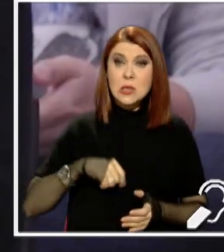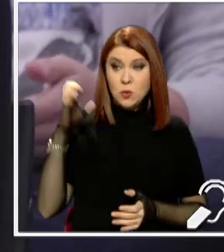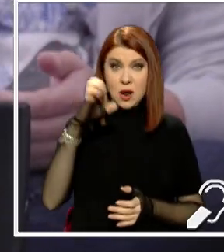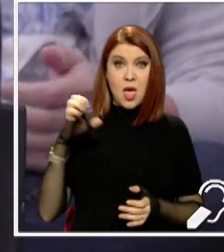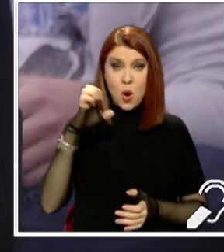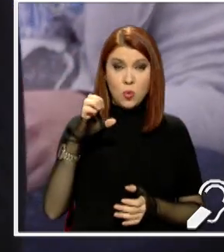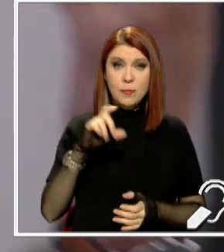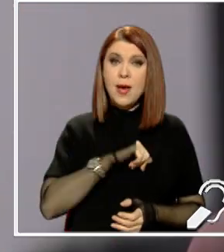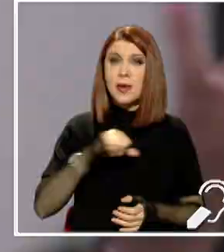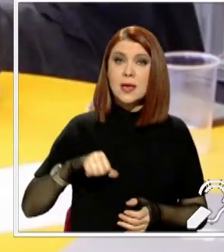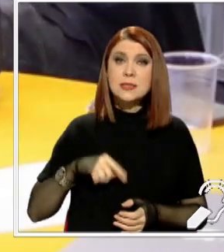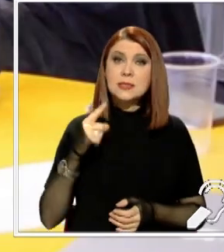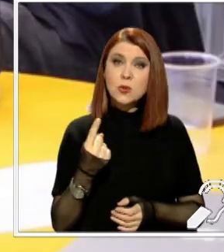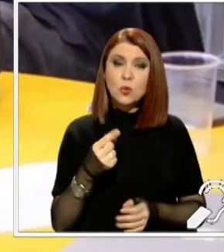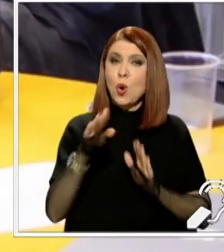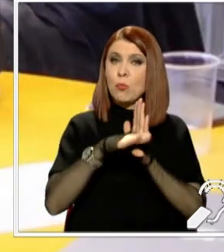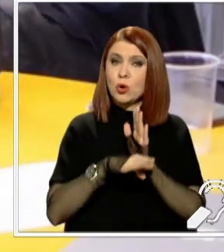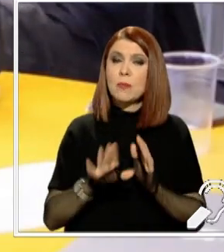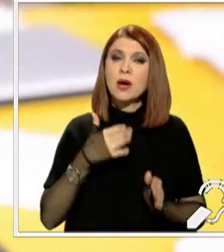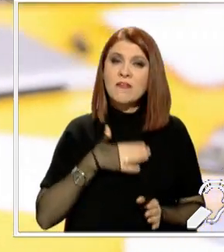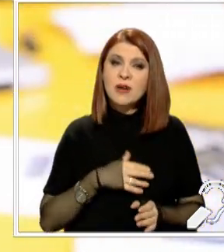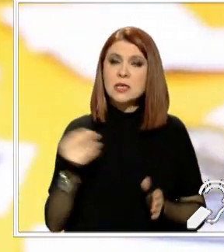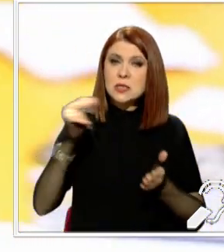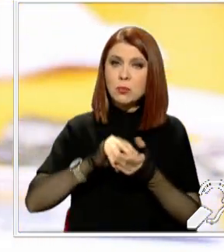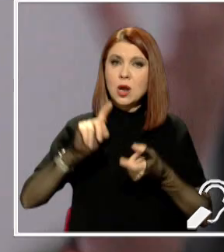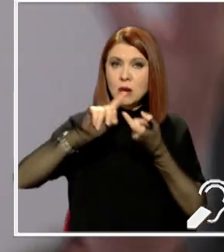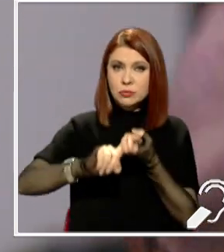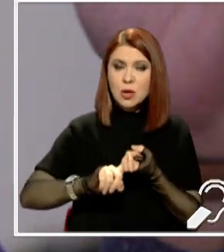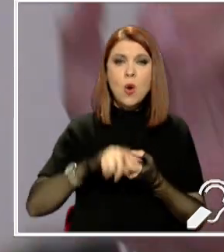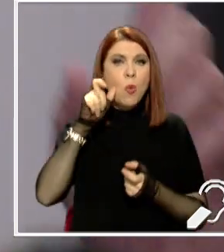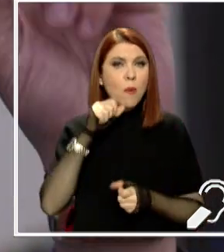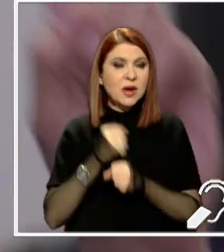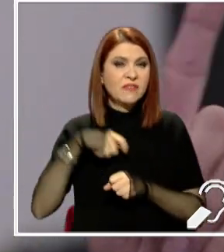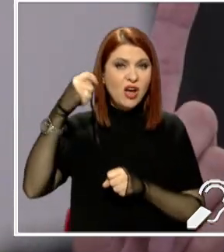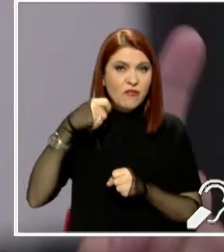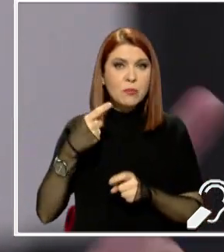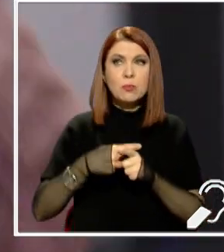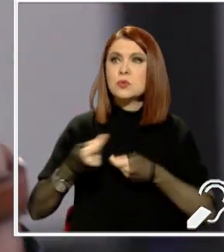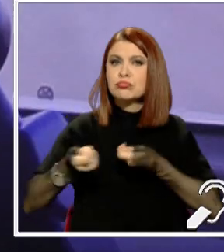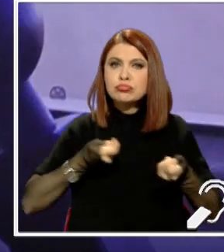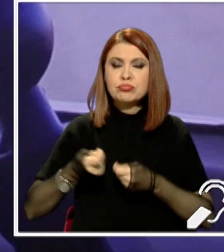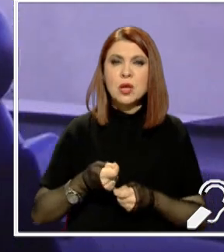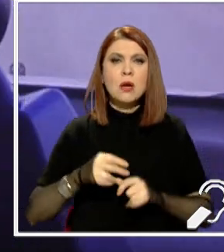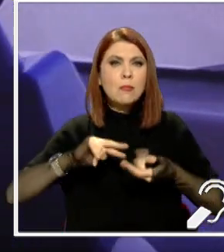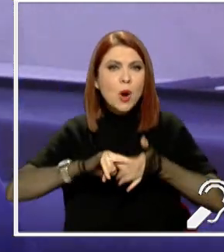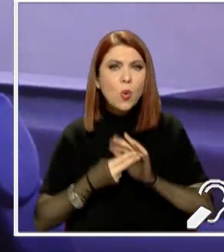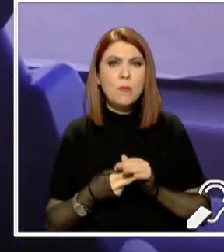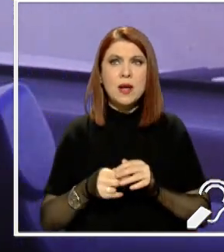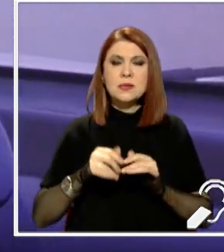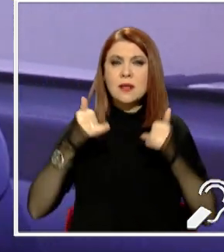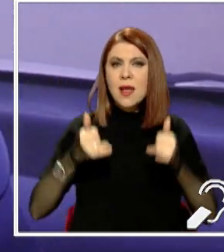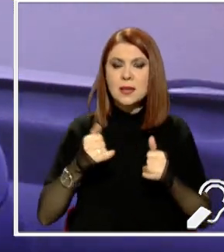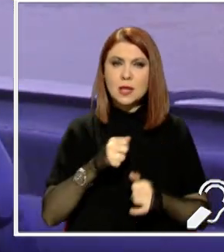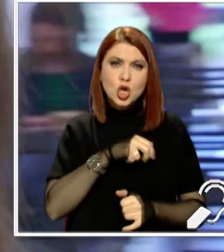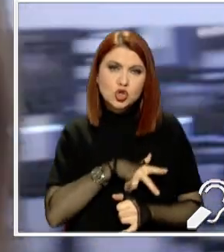și Civil Society Pitch, program care își propune să pună în contact cineaști și activiști preocupați de realitatea socială, politică